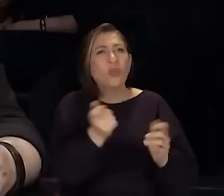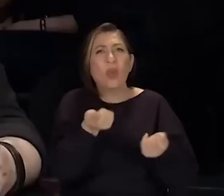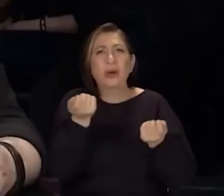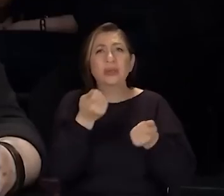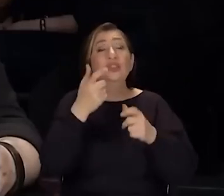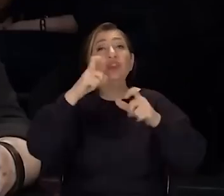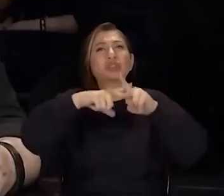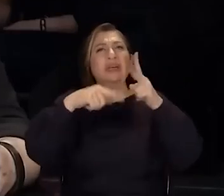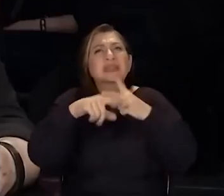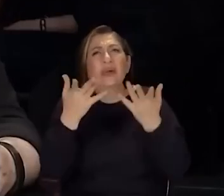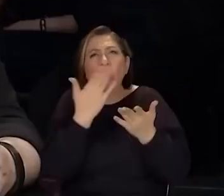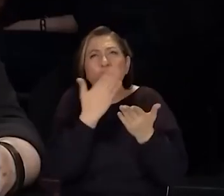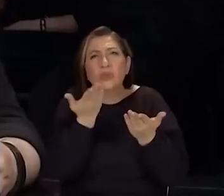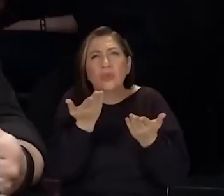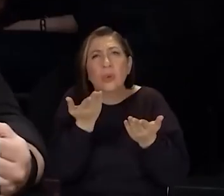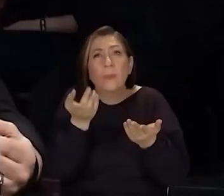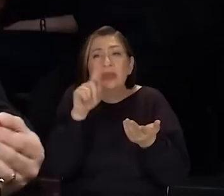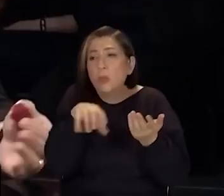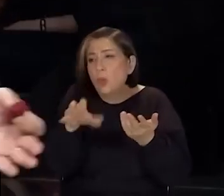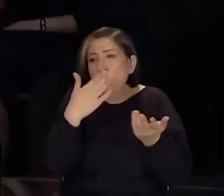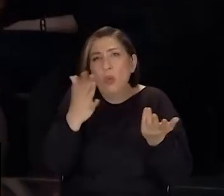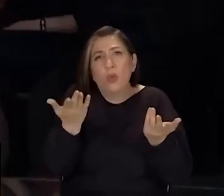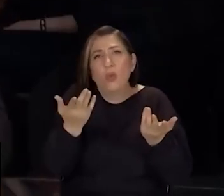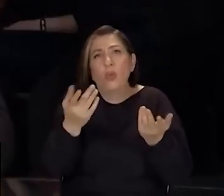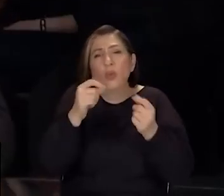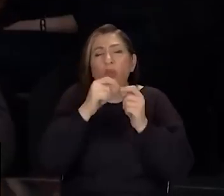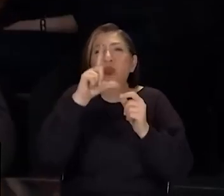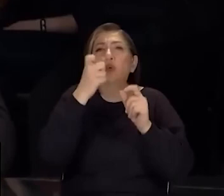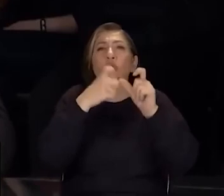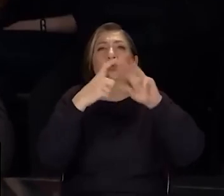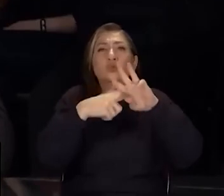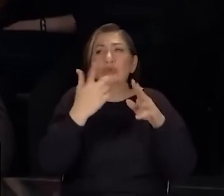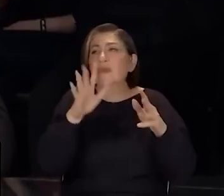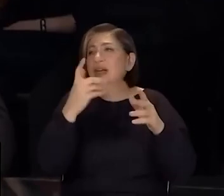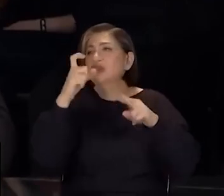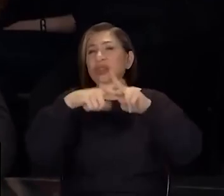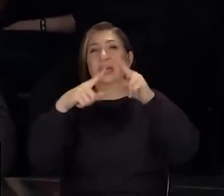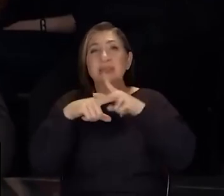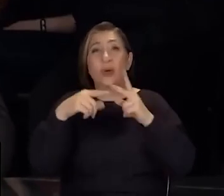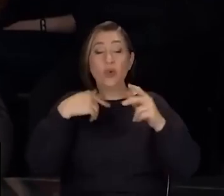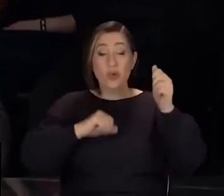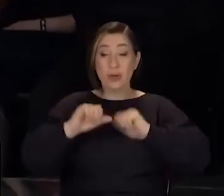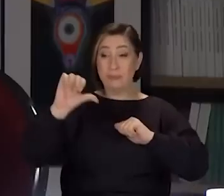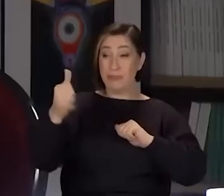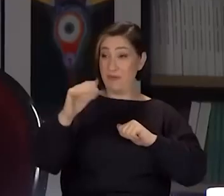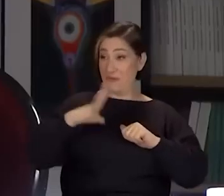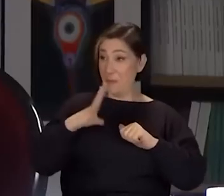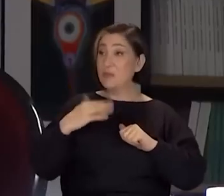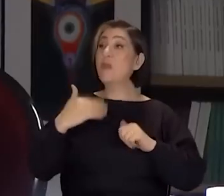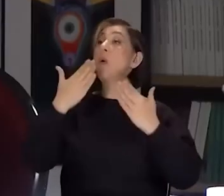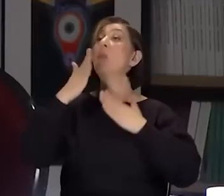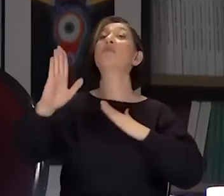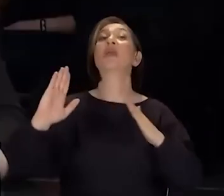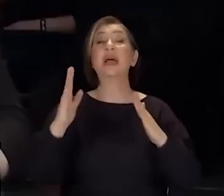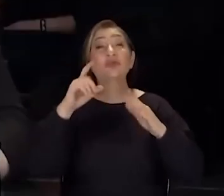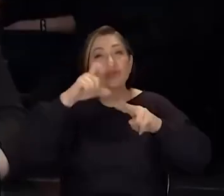caz okudun? Yok başka bölüm. Ne yapayım? Blues ve caz şey Oxford vardı da biz mi okumadık durumuna geliyor bu iş